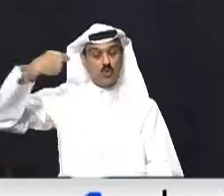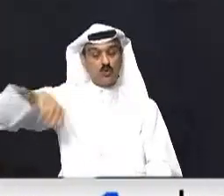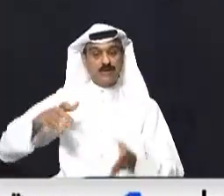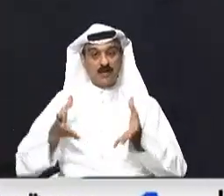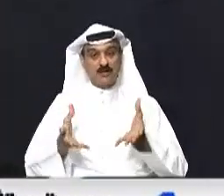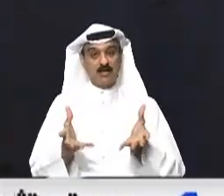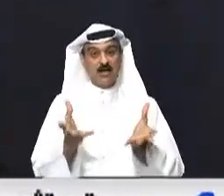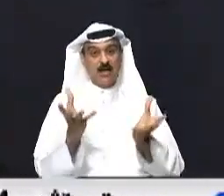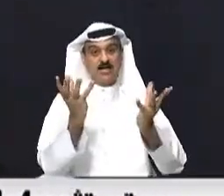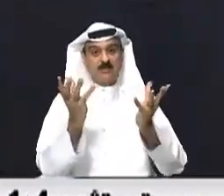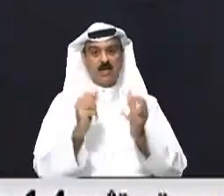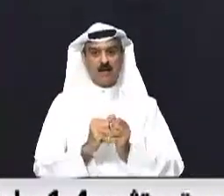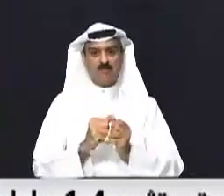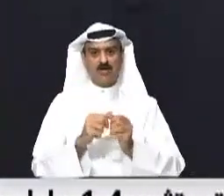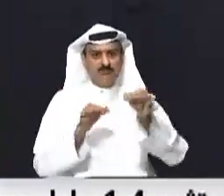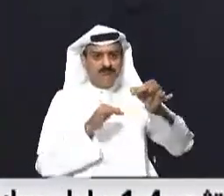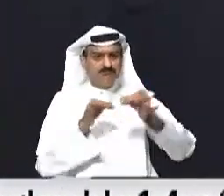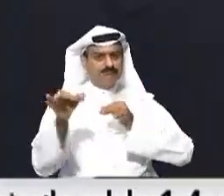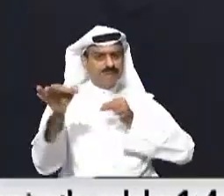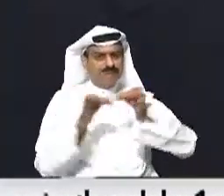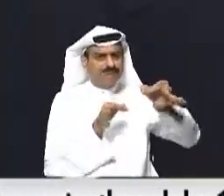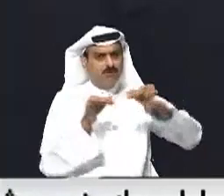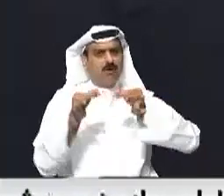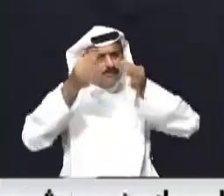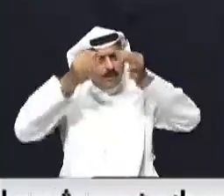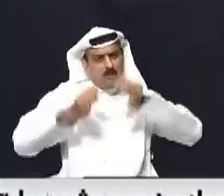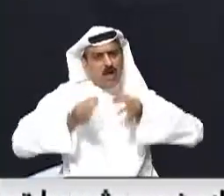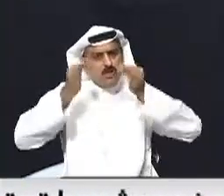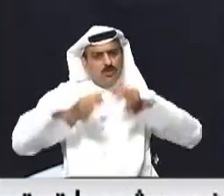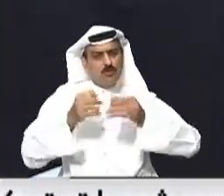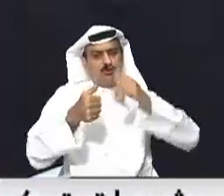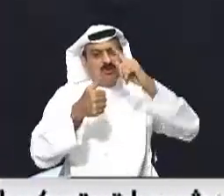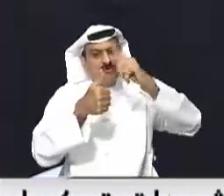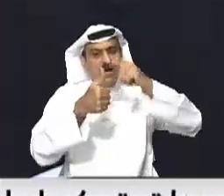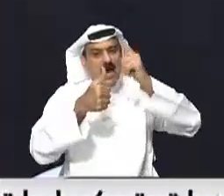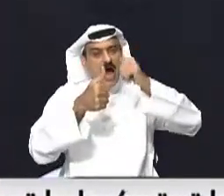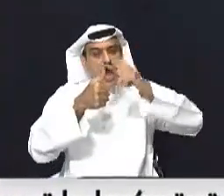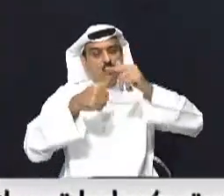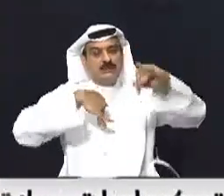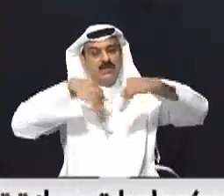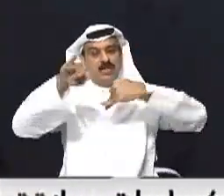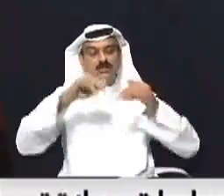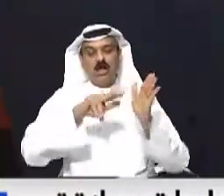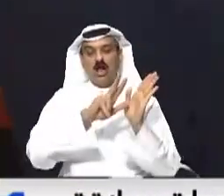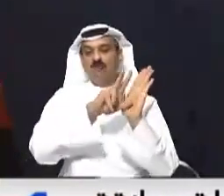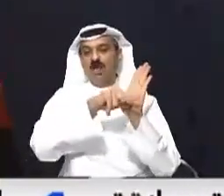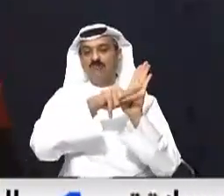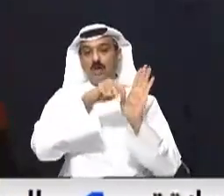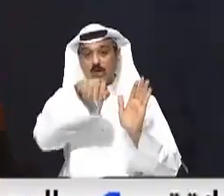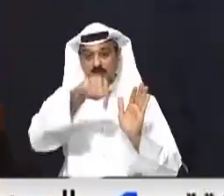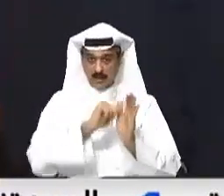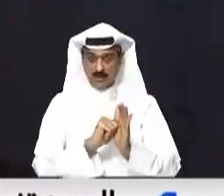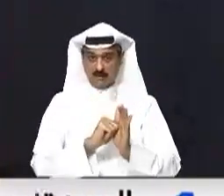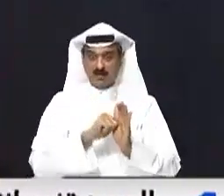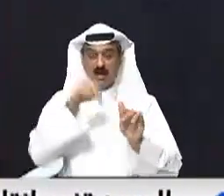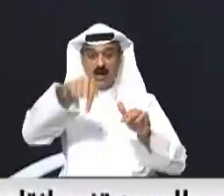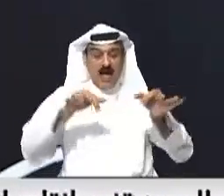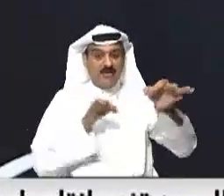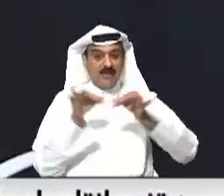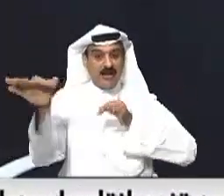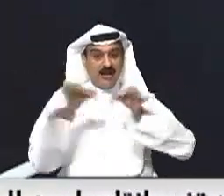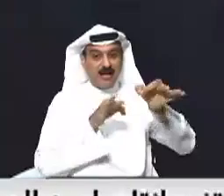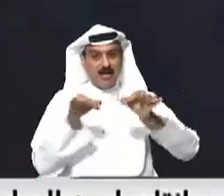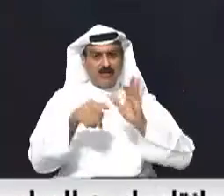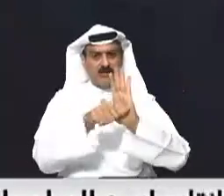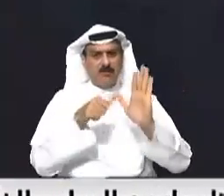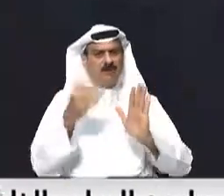بوضع هذه الخطة لبدء بالإصلاحات. يعني اليوم نتكلم يعني الخطة هذه بدأت